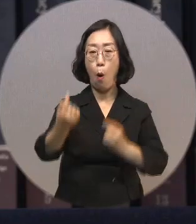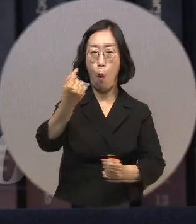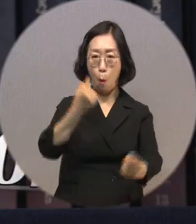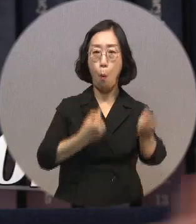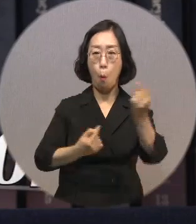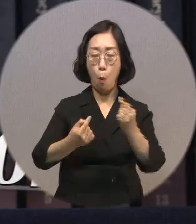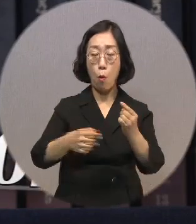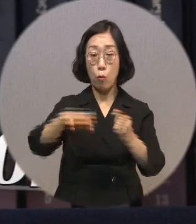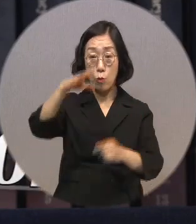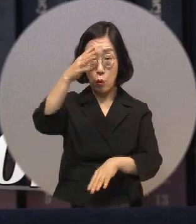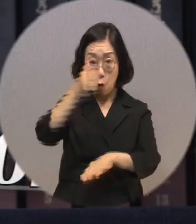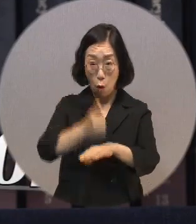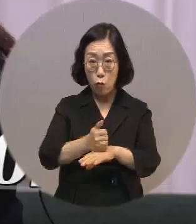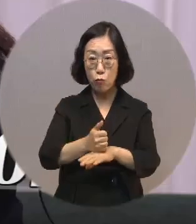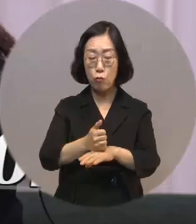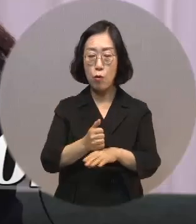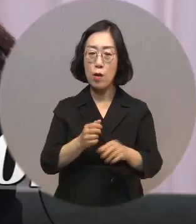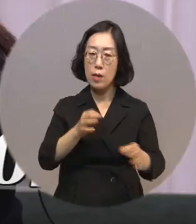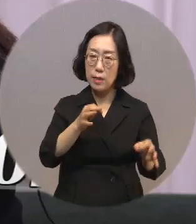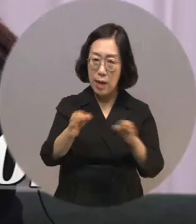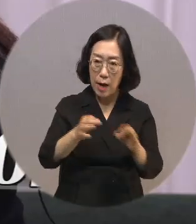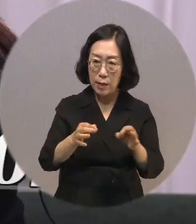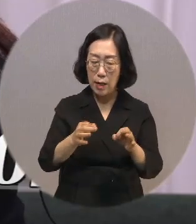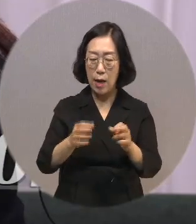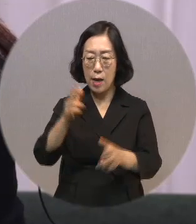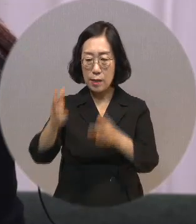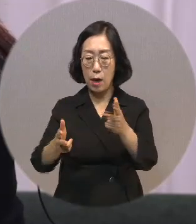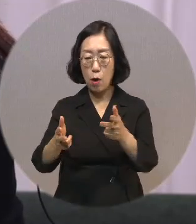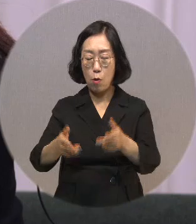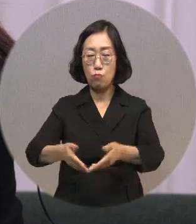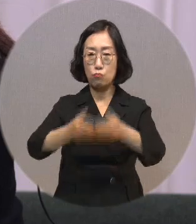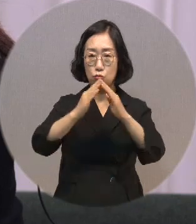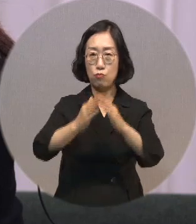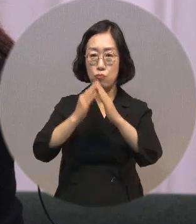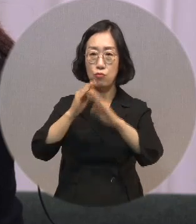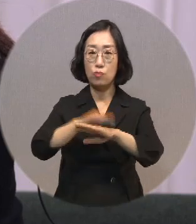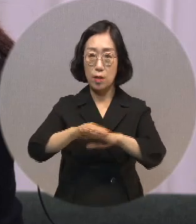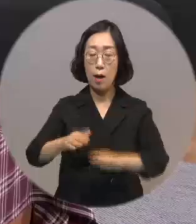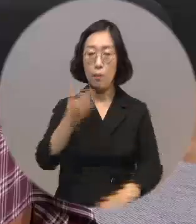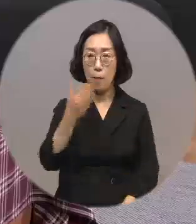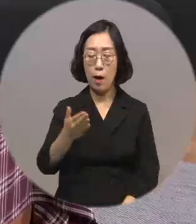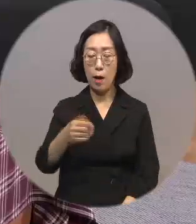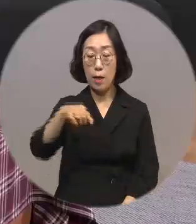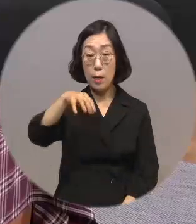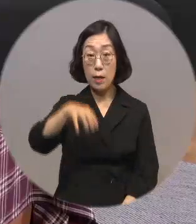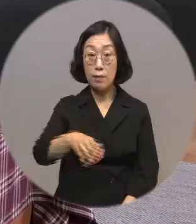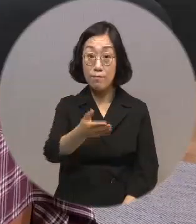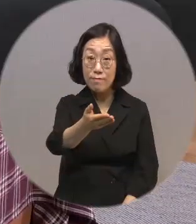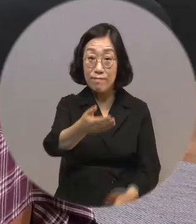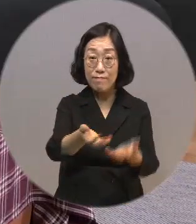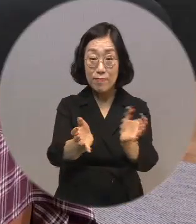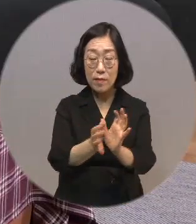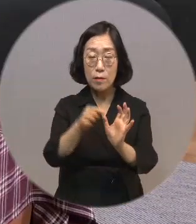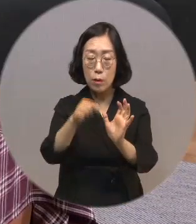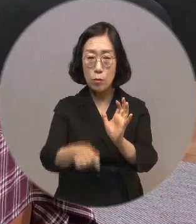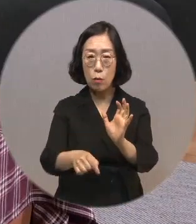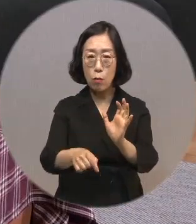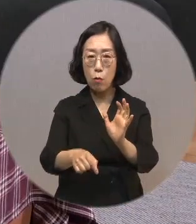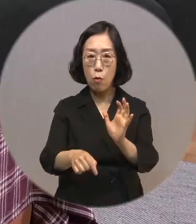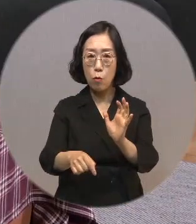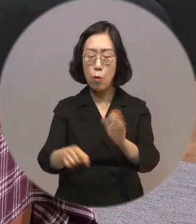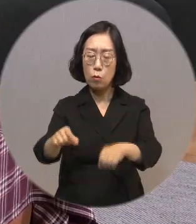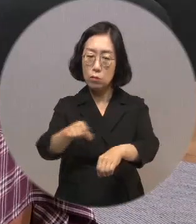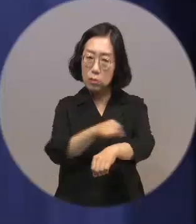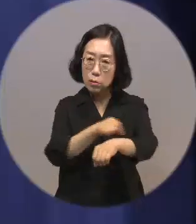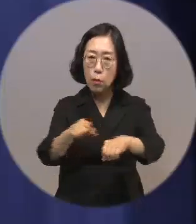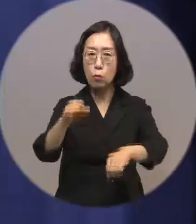훨씬 더 사업을 확장성 있게 잘 해나가시는 공통점입니다. 더블리지를 통해서 창업하시는 분들 중에 이런 분들은 다르다.